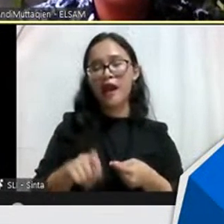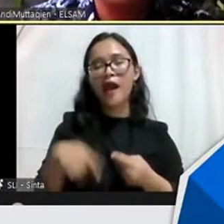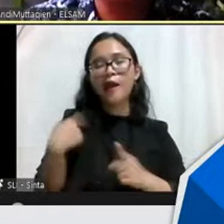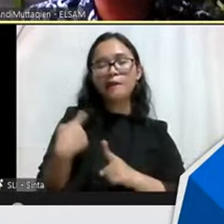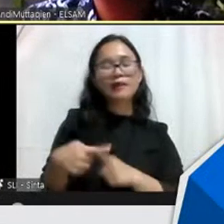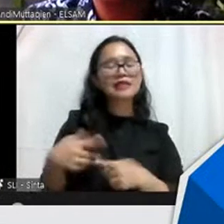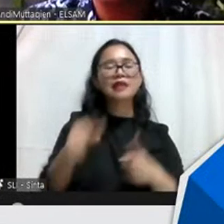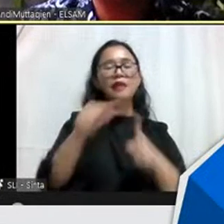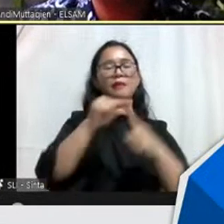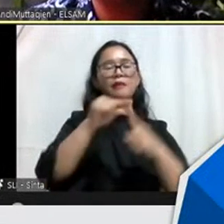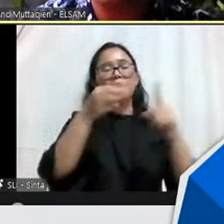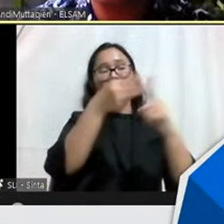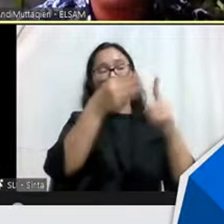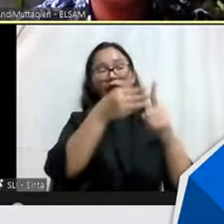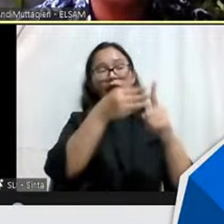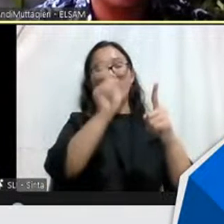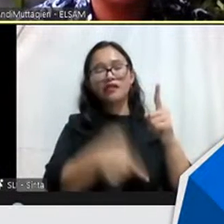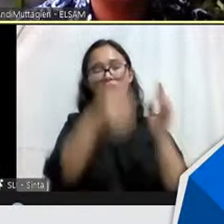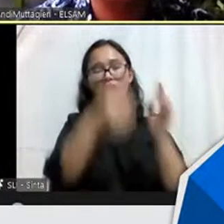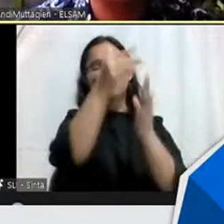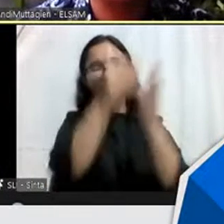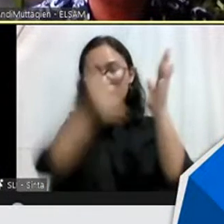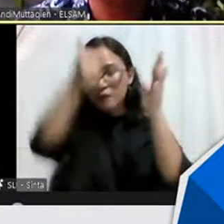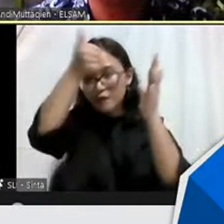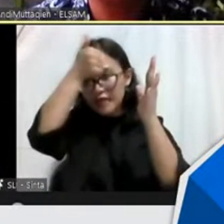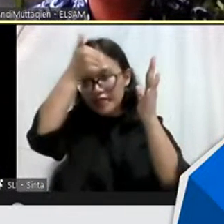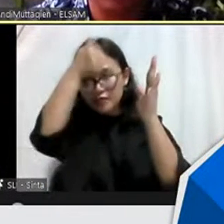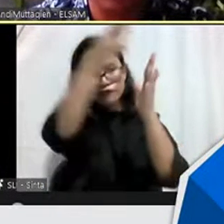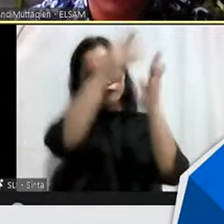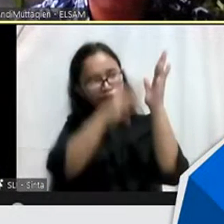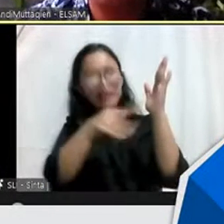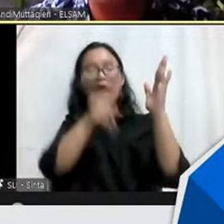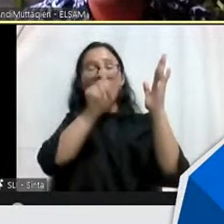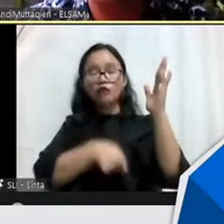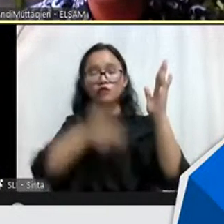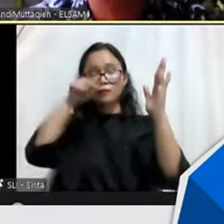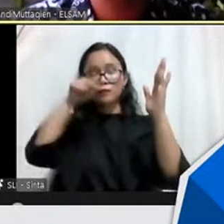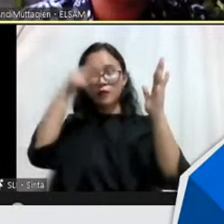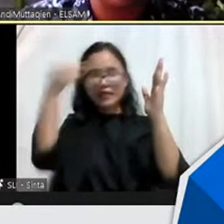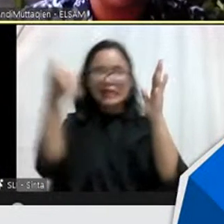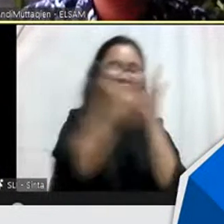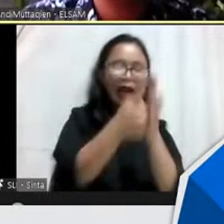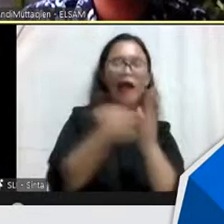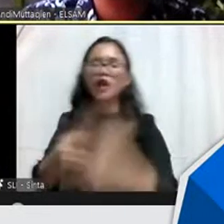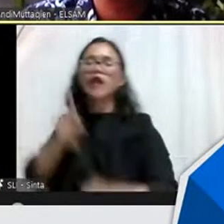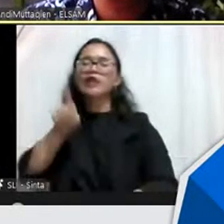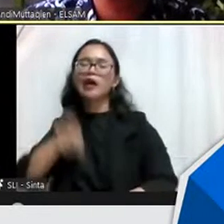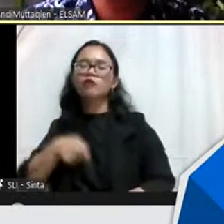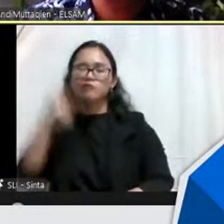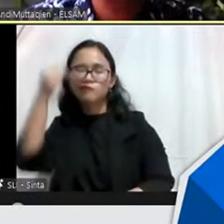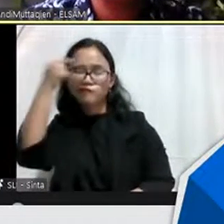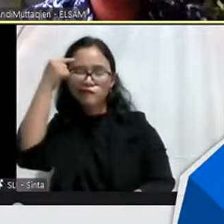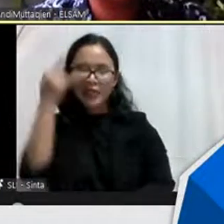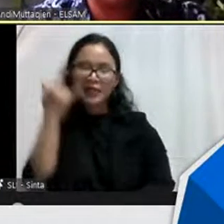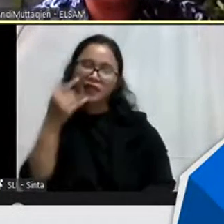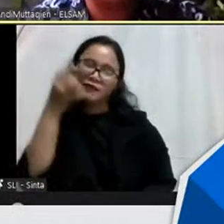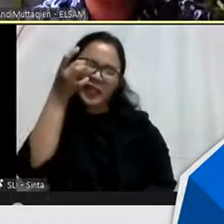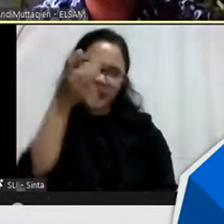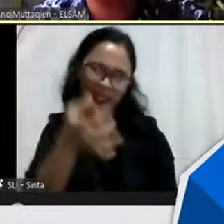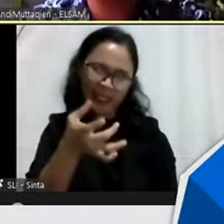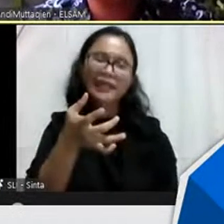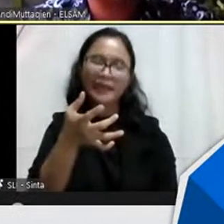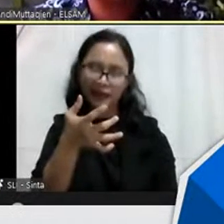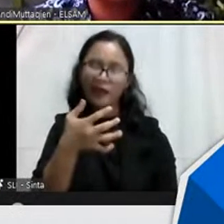PBB terhadap e bisnis dan hasisi manusia ini ini yang saya pikir penting juga selain Apa yang disebut sebagai kita harus terus